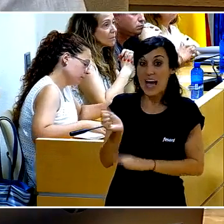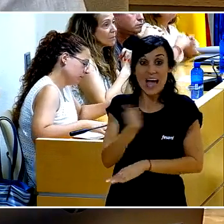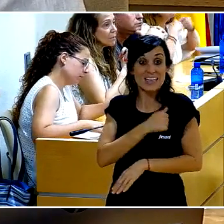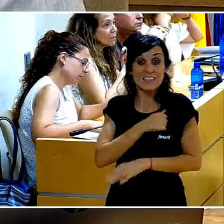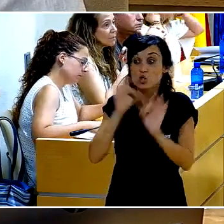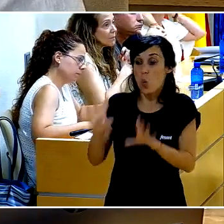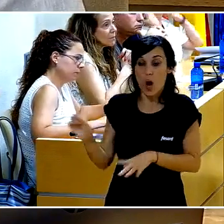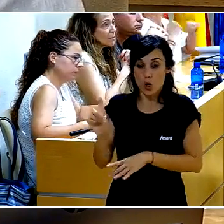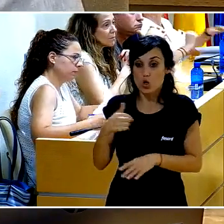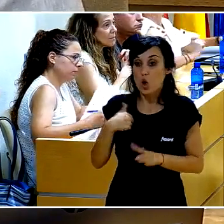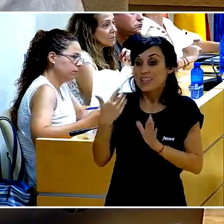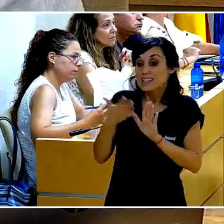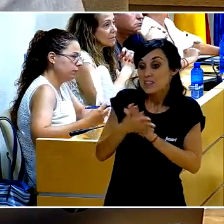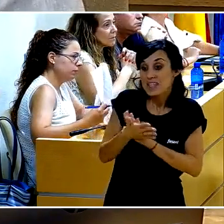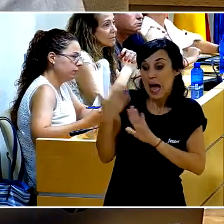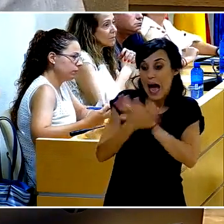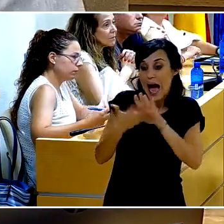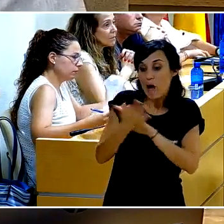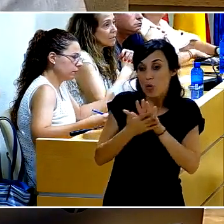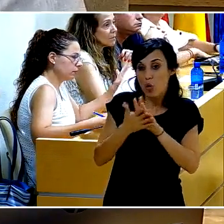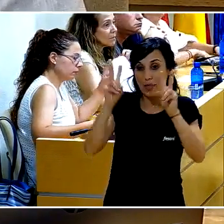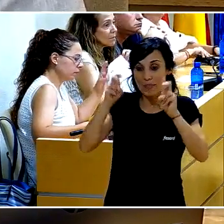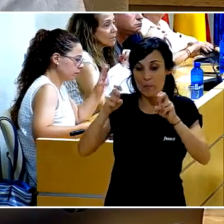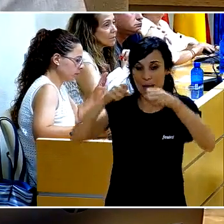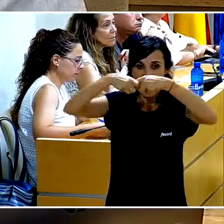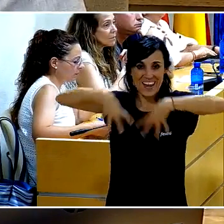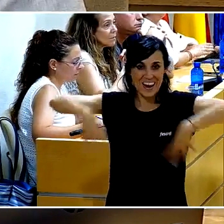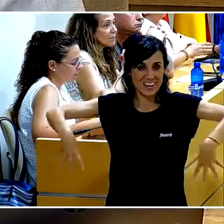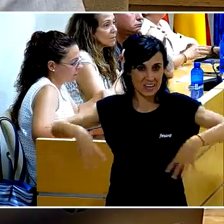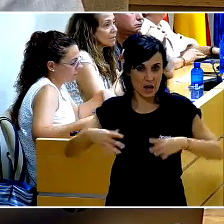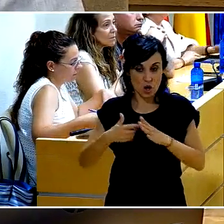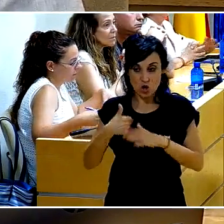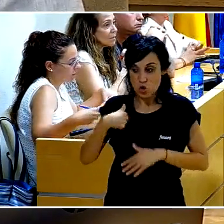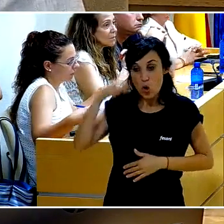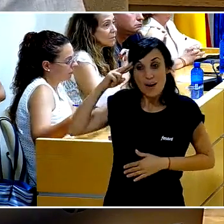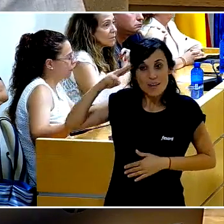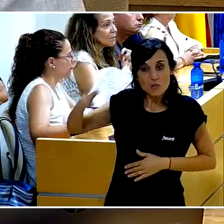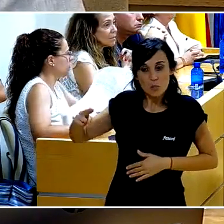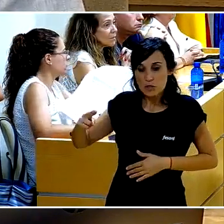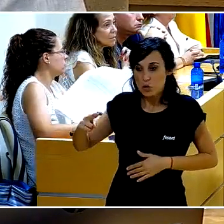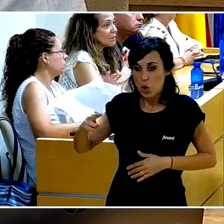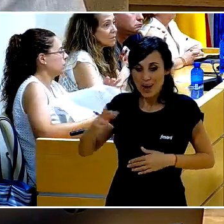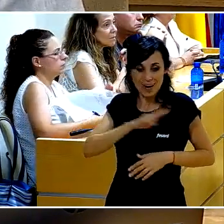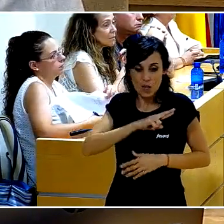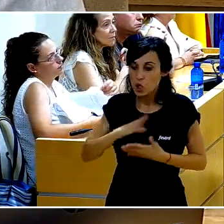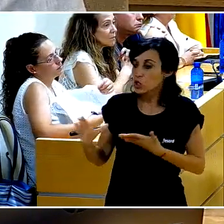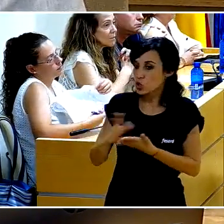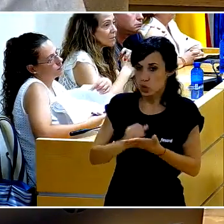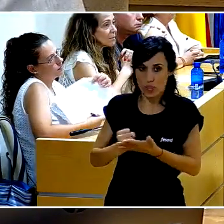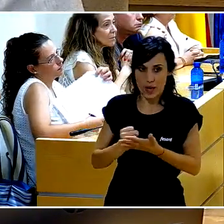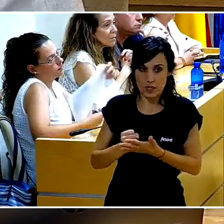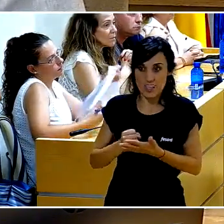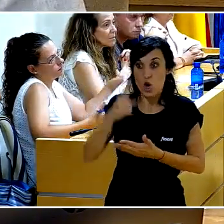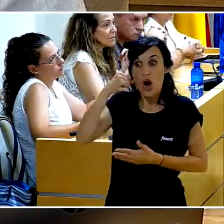jo hago alusiones a la jerarquia. Perfectament, jo respeto totes les religions i te voy a dir més, les creo